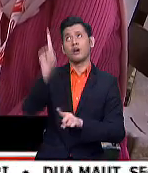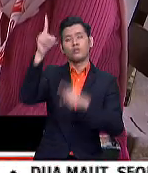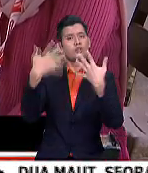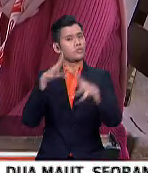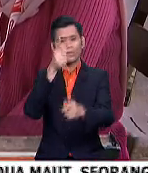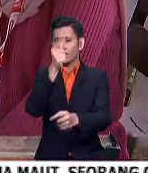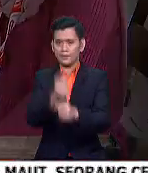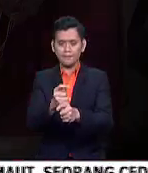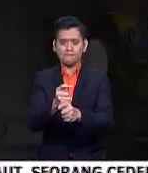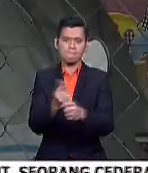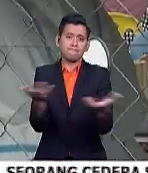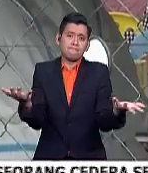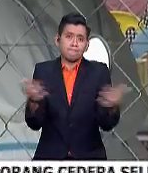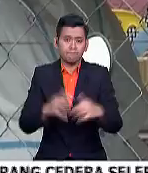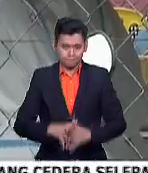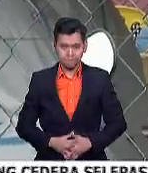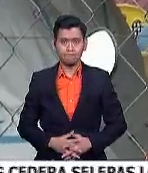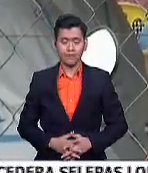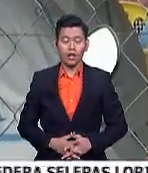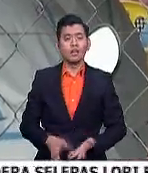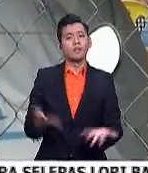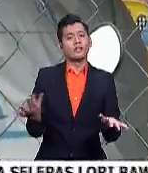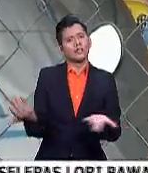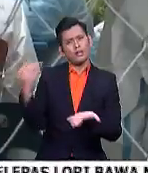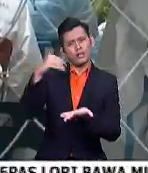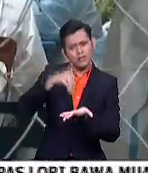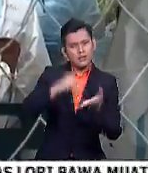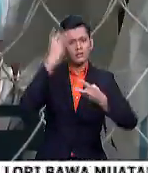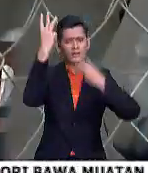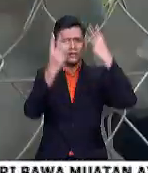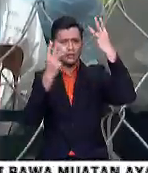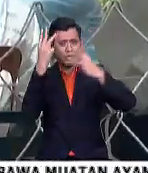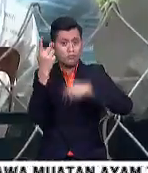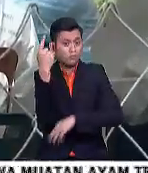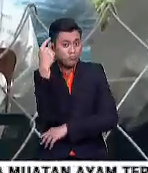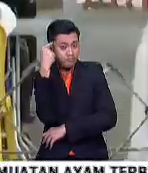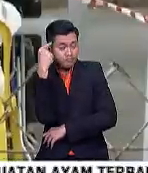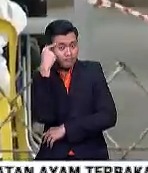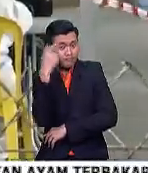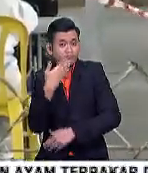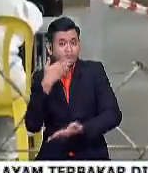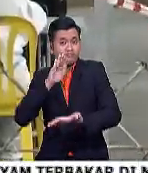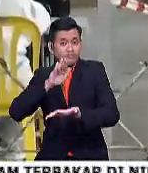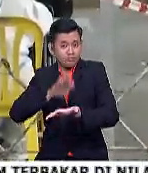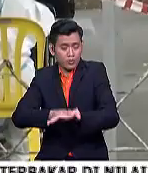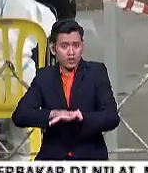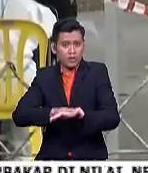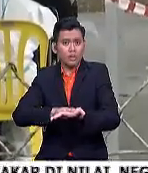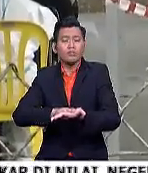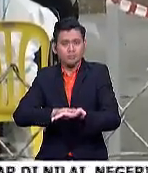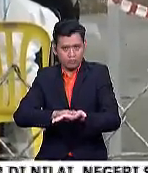Tak disalahkan siapa-siapa. Apa yang lebih membimbangkan ialah tanggapan buruk itu dikhuatiri kekal